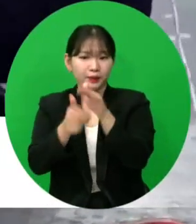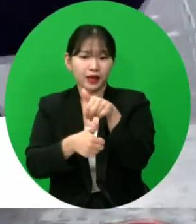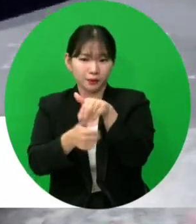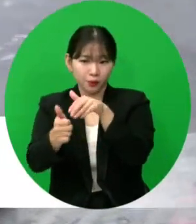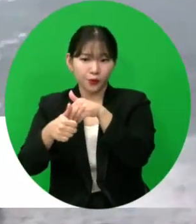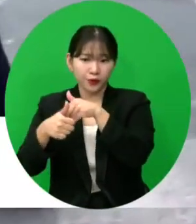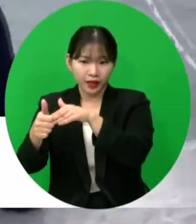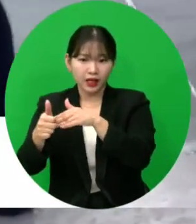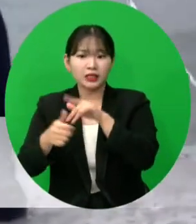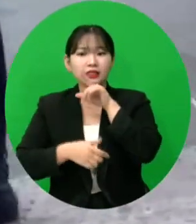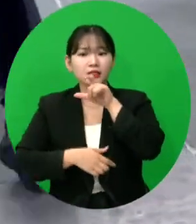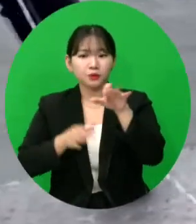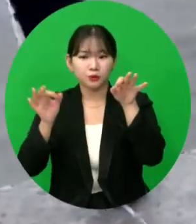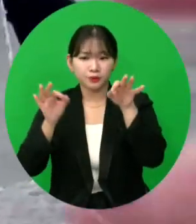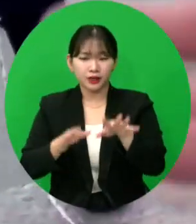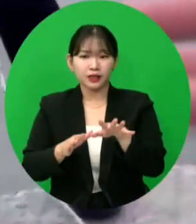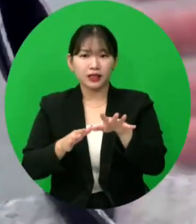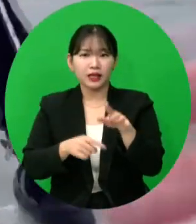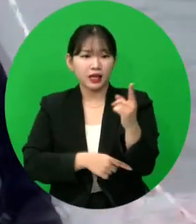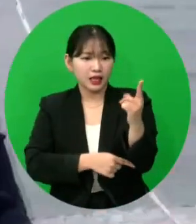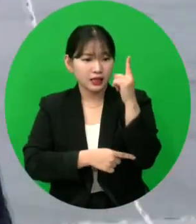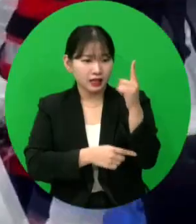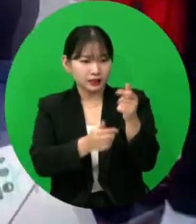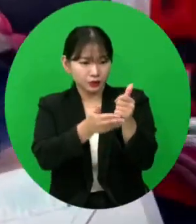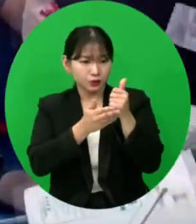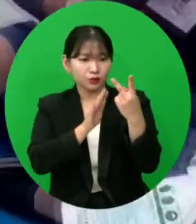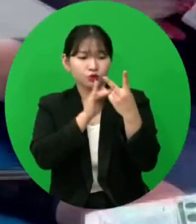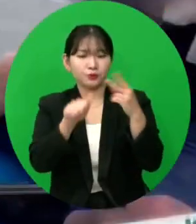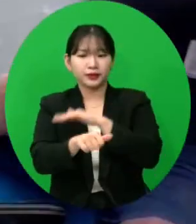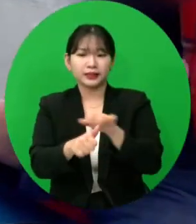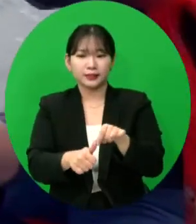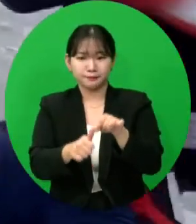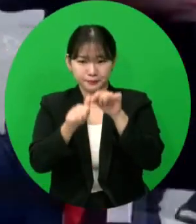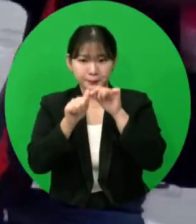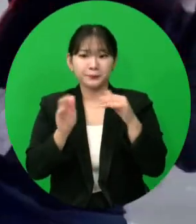투입해 15분여 만에 낚시객들의 모두 무사히 구조했습니다